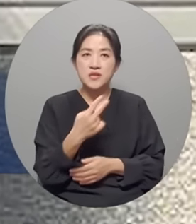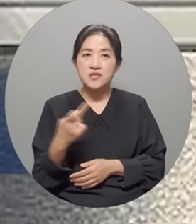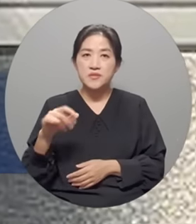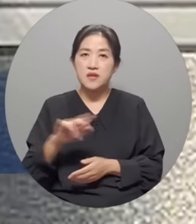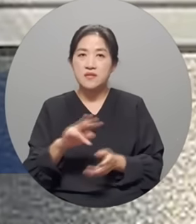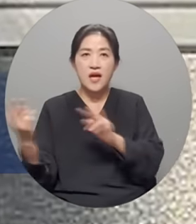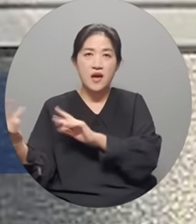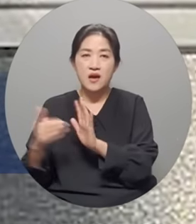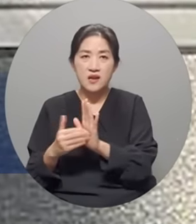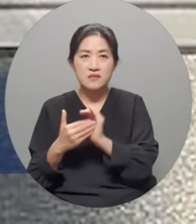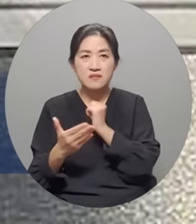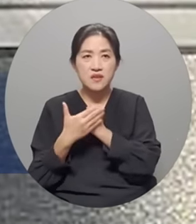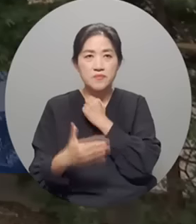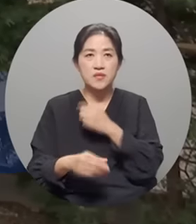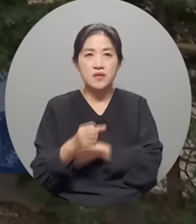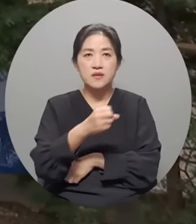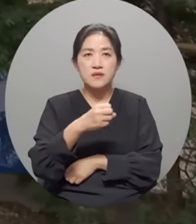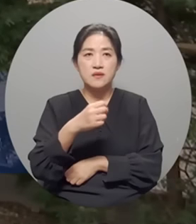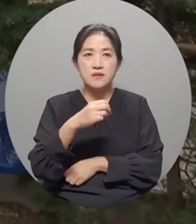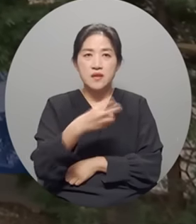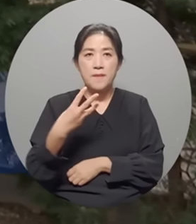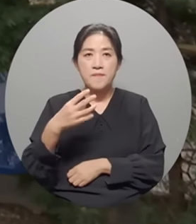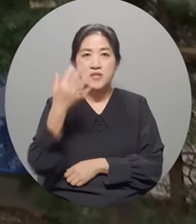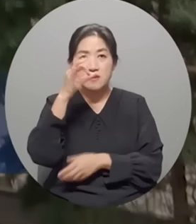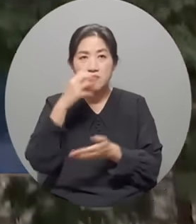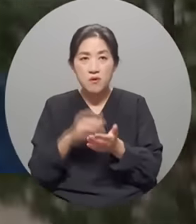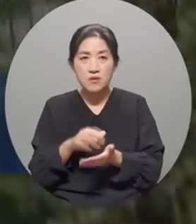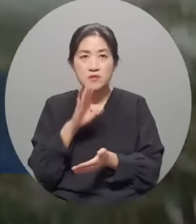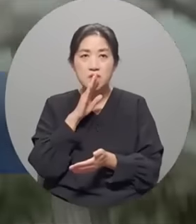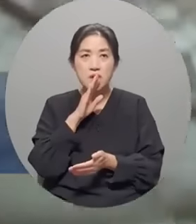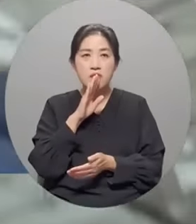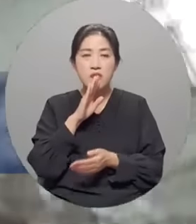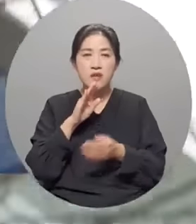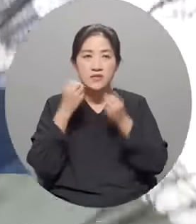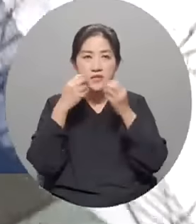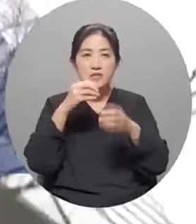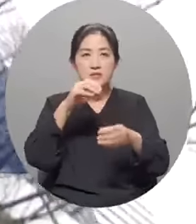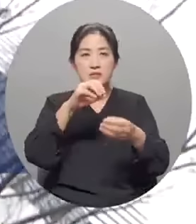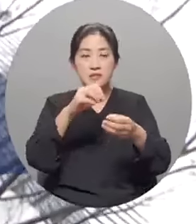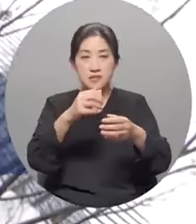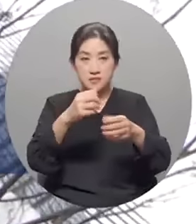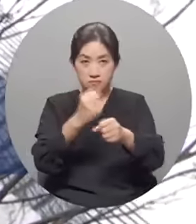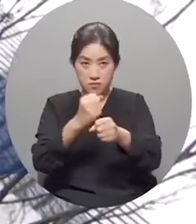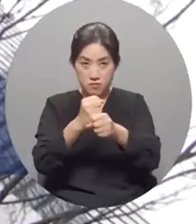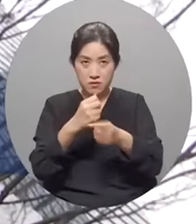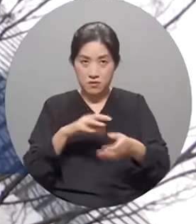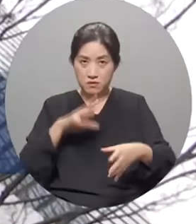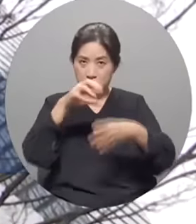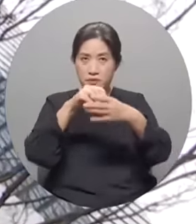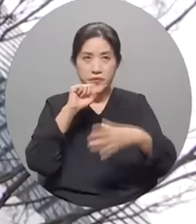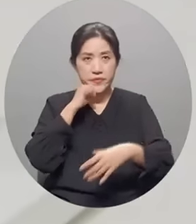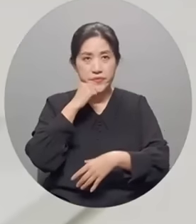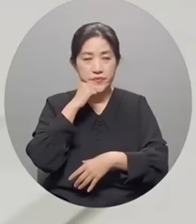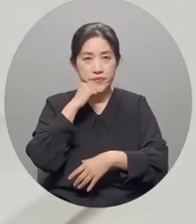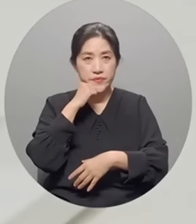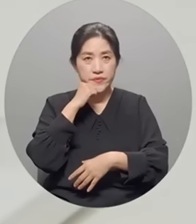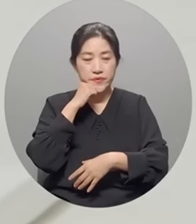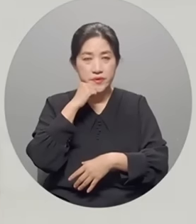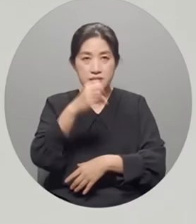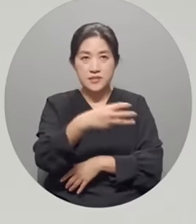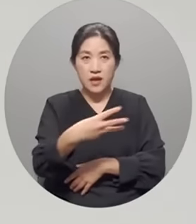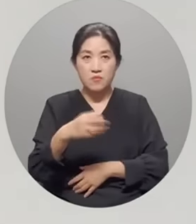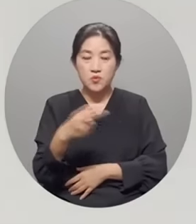다 그러다 보니까 삼성이 8단을 인증을 받더라도 실제로 엔비디아 신제품에는 들어가기는 어려워요.